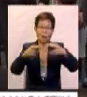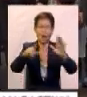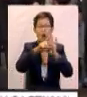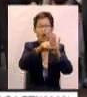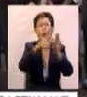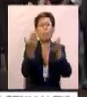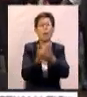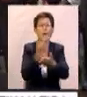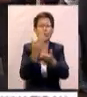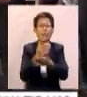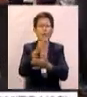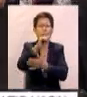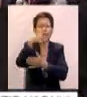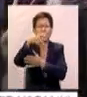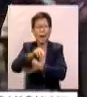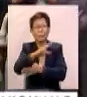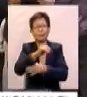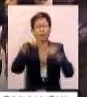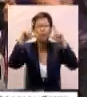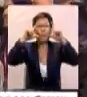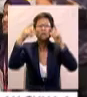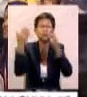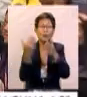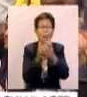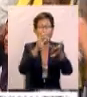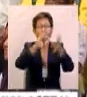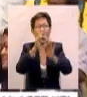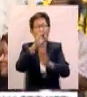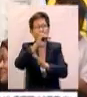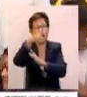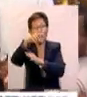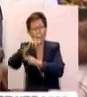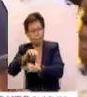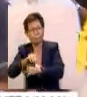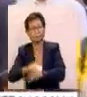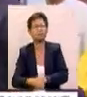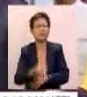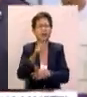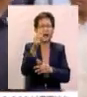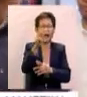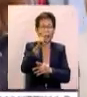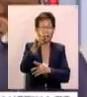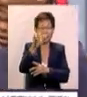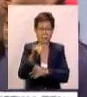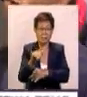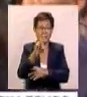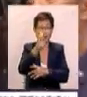baharu MPM selain memperkenal wajah baharu laman sesawang MPM. Andy Reza Rohadian, RTM.